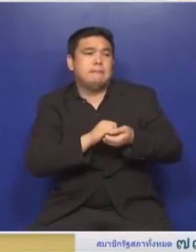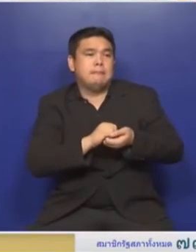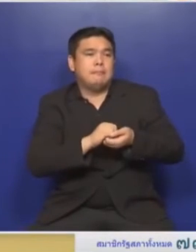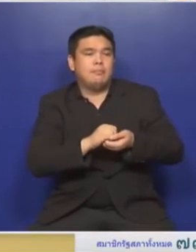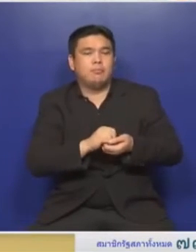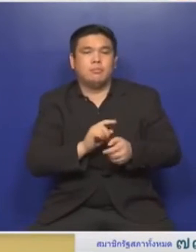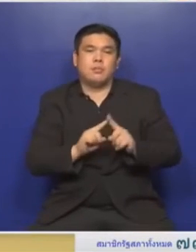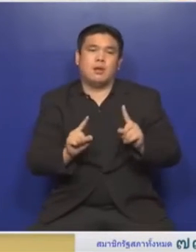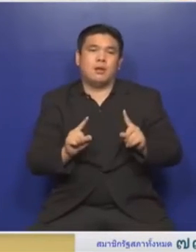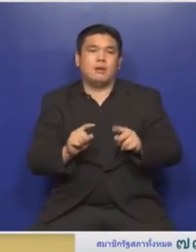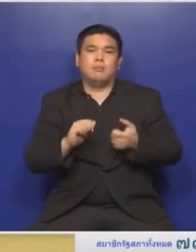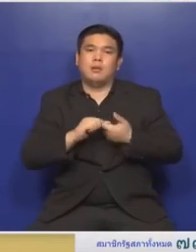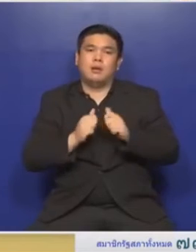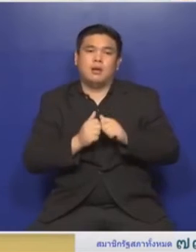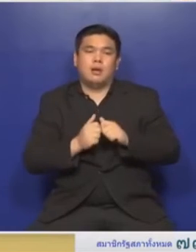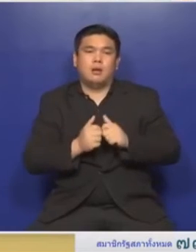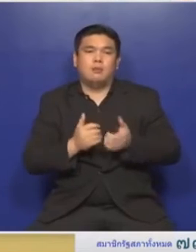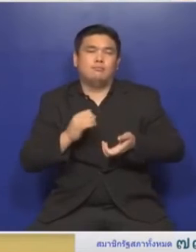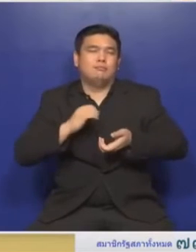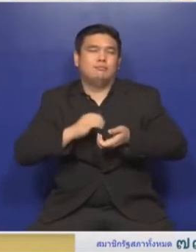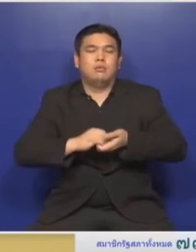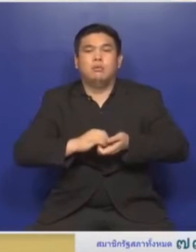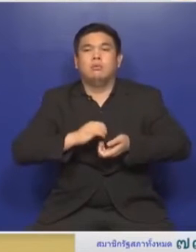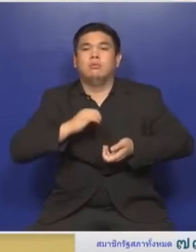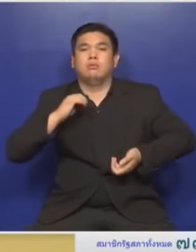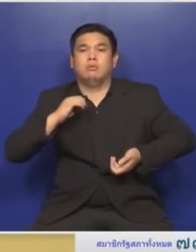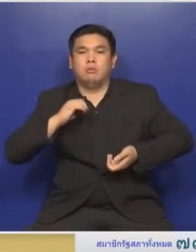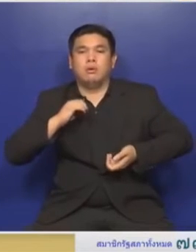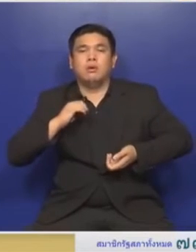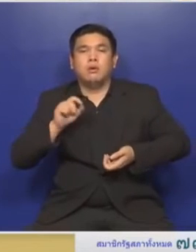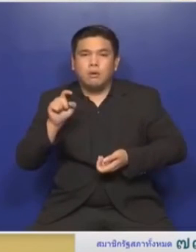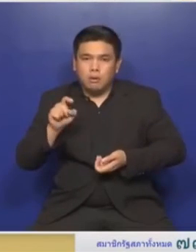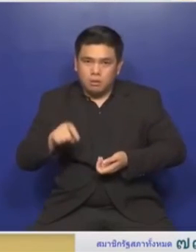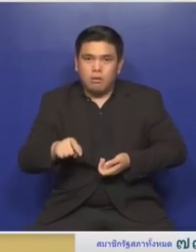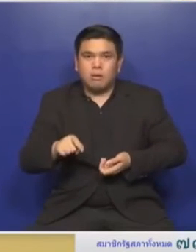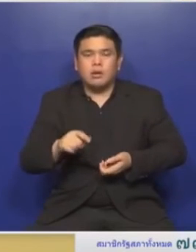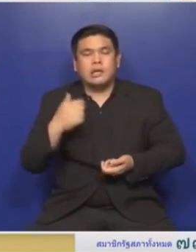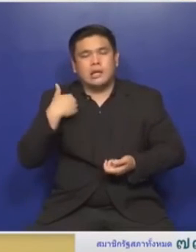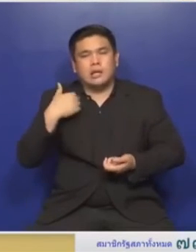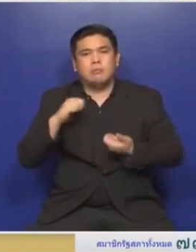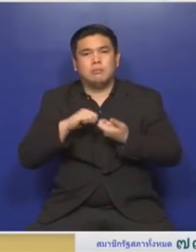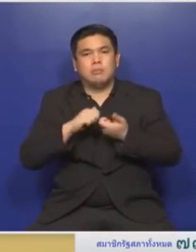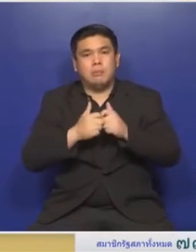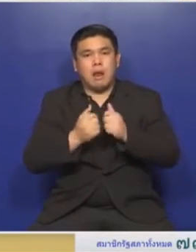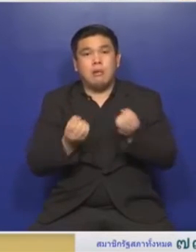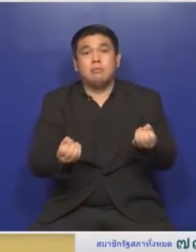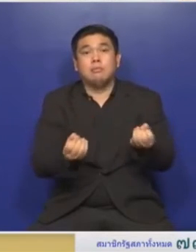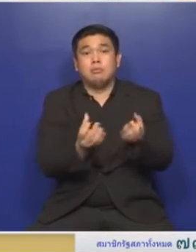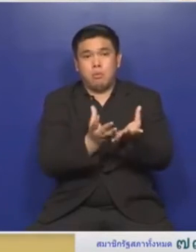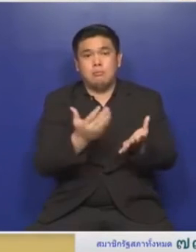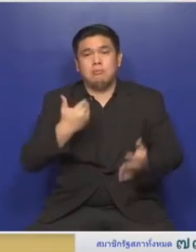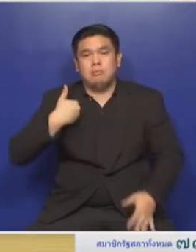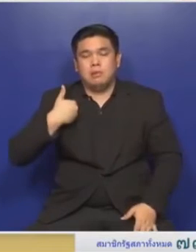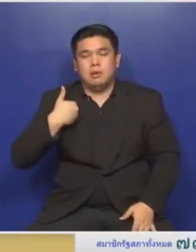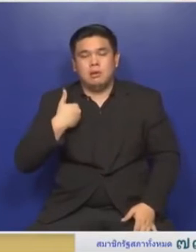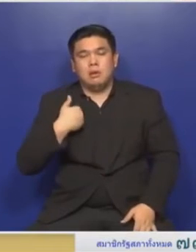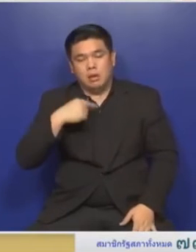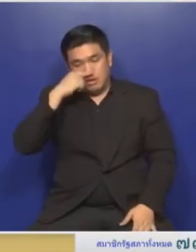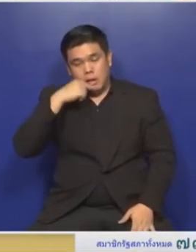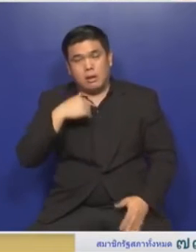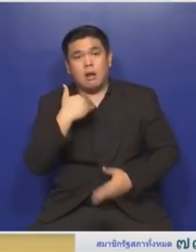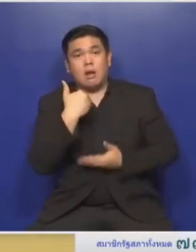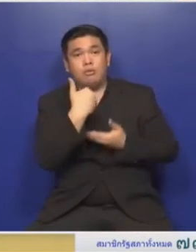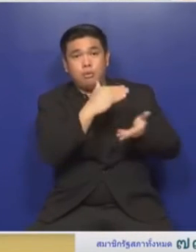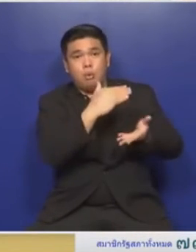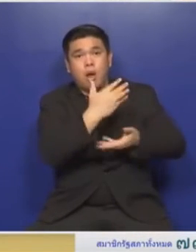เหือเพีง 30 วันเี่ย ยอมทำให้เกิดความกลาหุน ผสมควรในระหวางการค้าระหางประเทศ